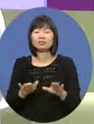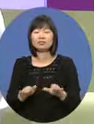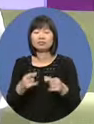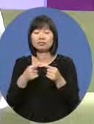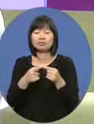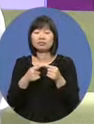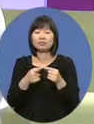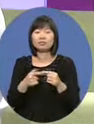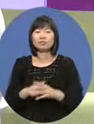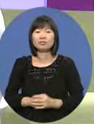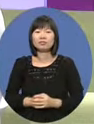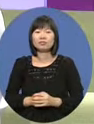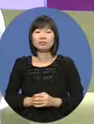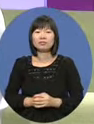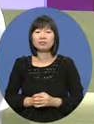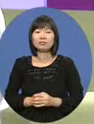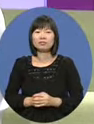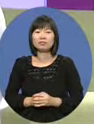첫 번째로는